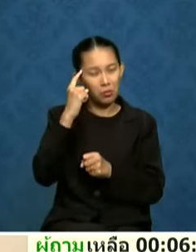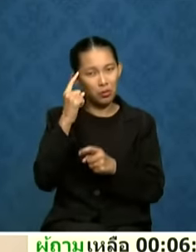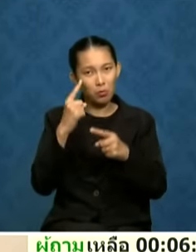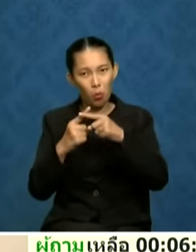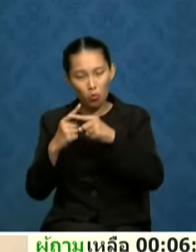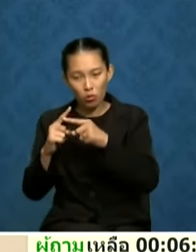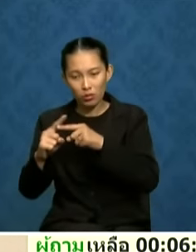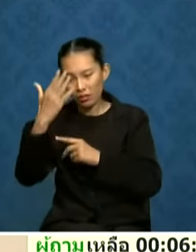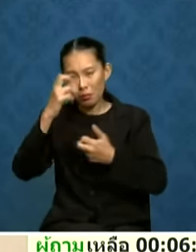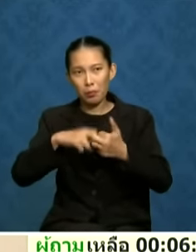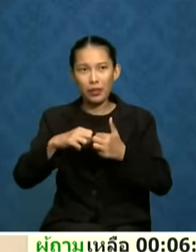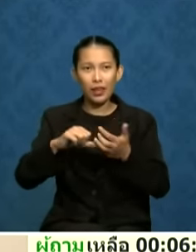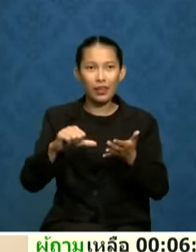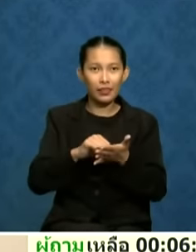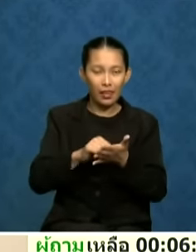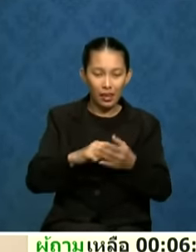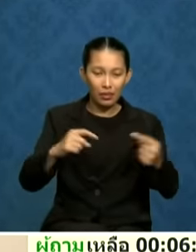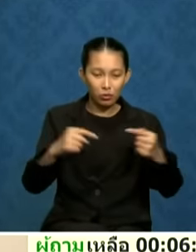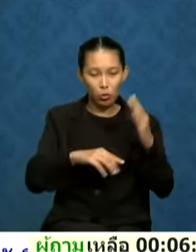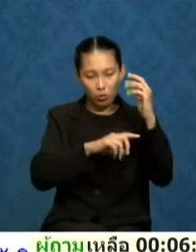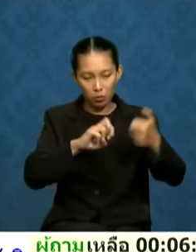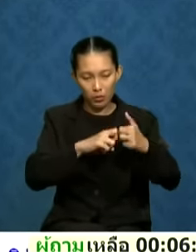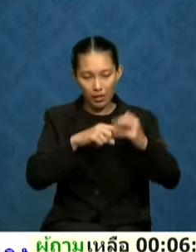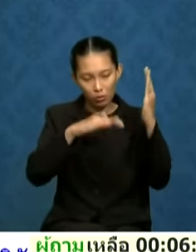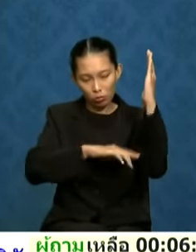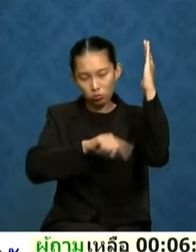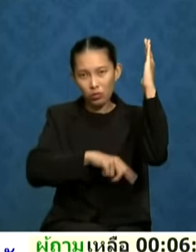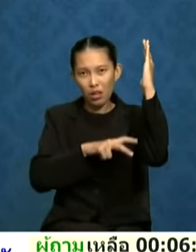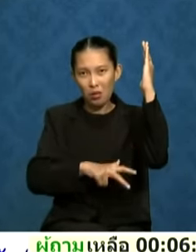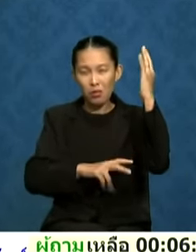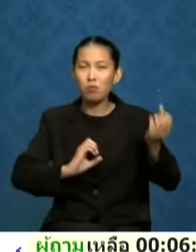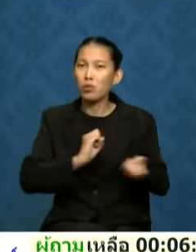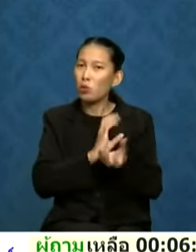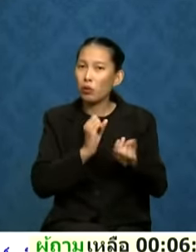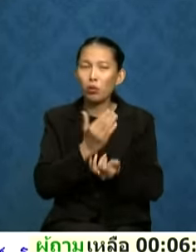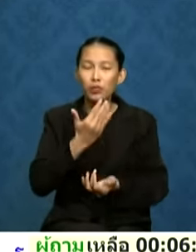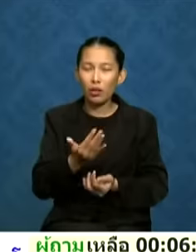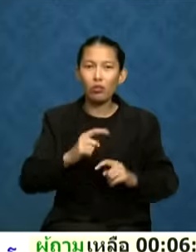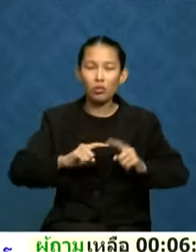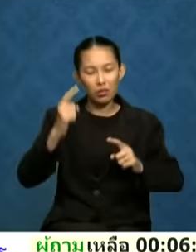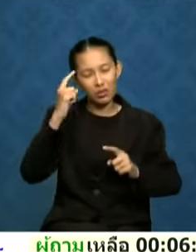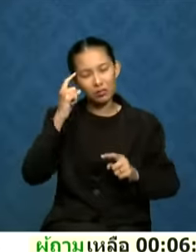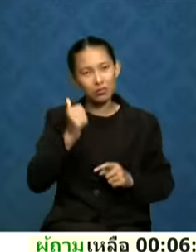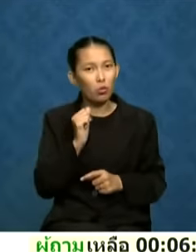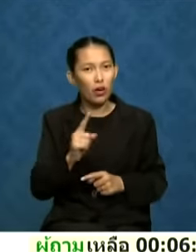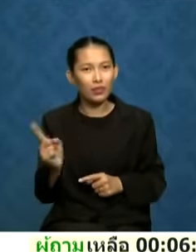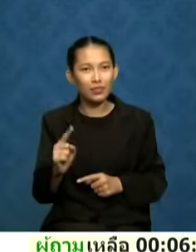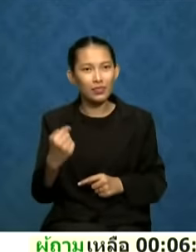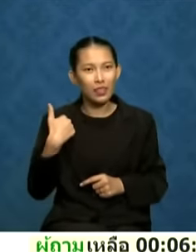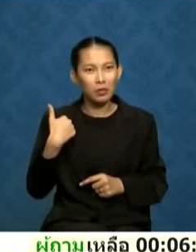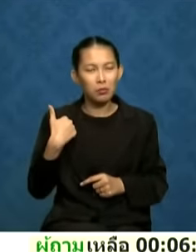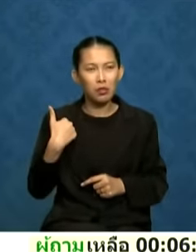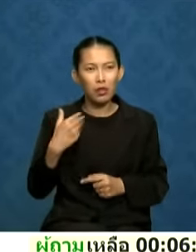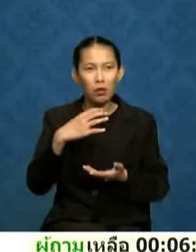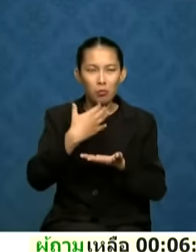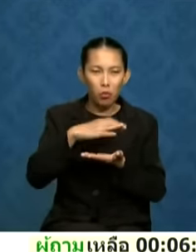เพื่ช่วยกนแก้ไขปัญหา ความแตกแยกในสามจัหดภาคใต้ที่มัรุนแรงขึ้นตลอดดีกวา ที่จะใช้ประเด็นี้ในการที่มาพ